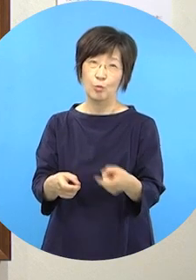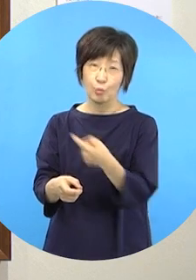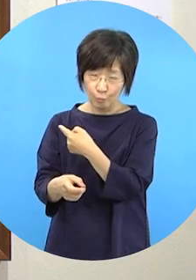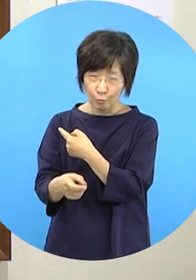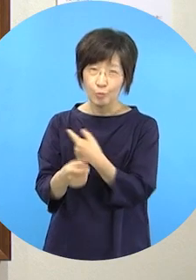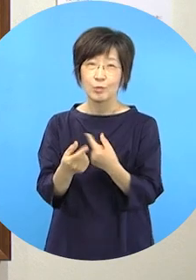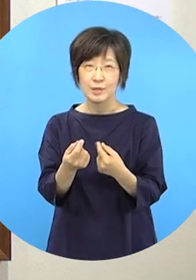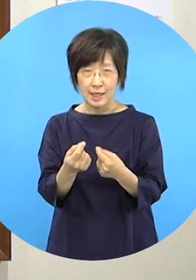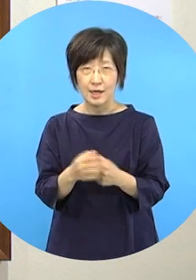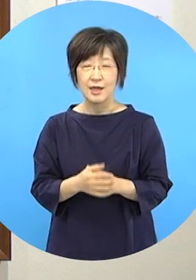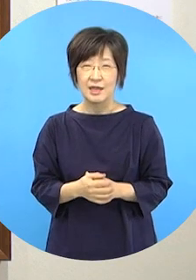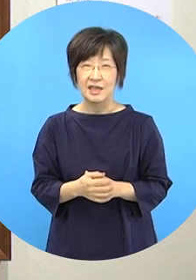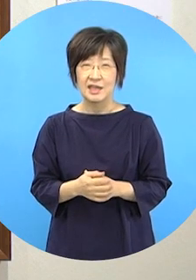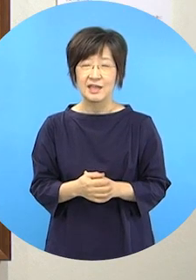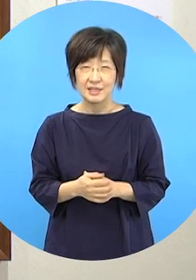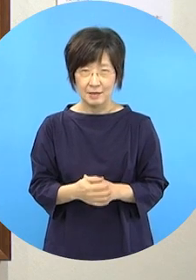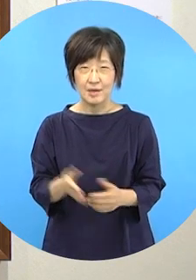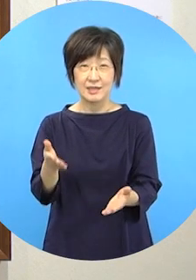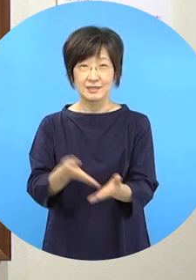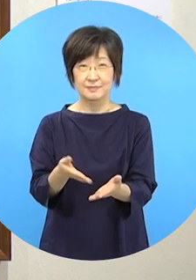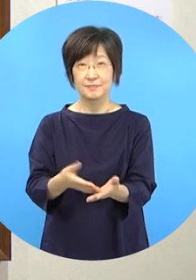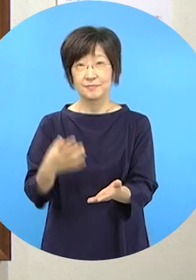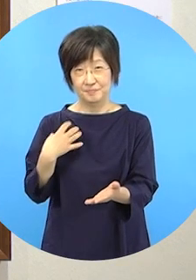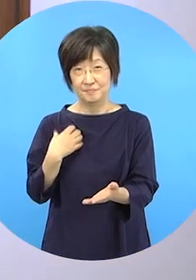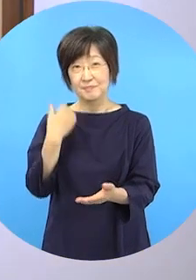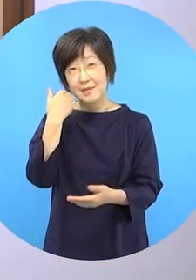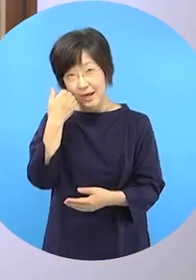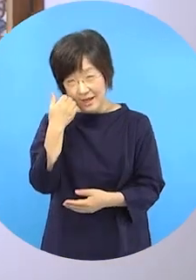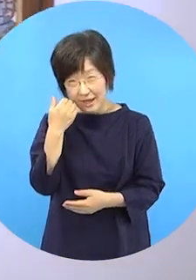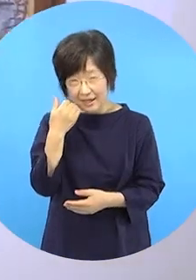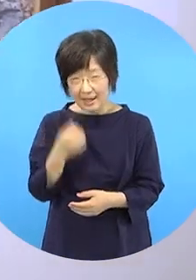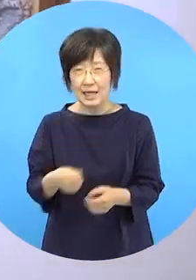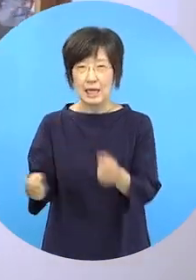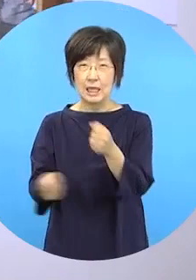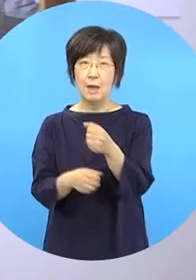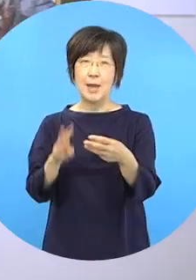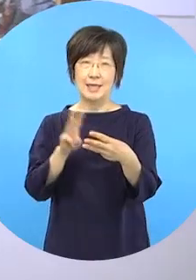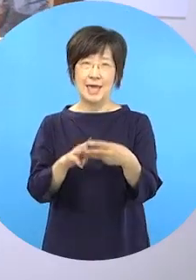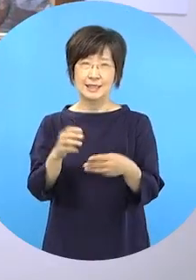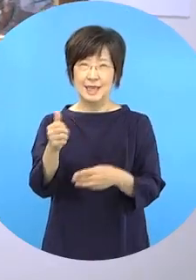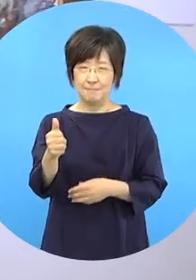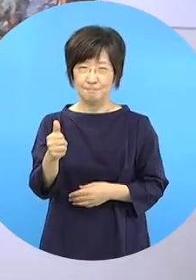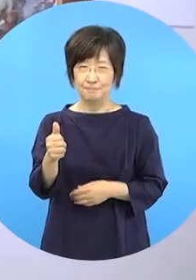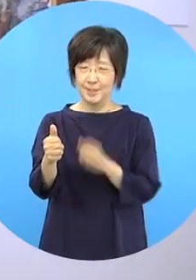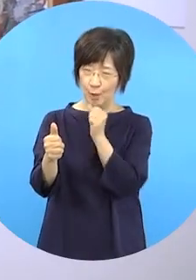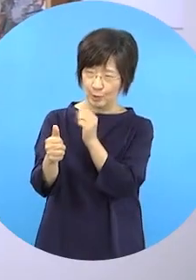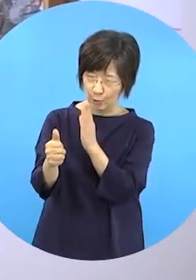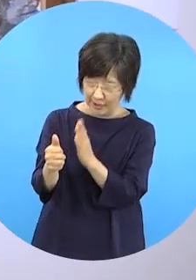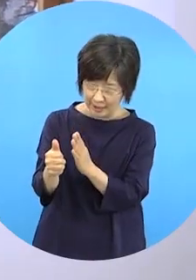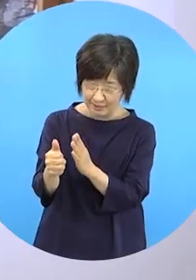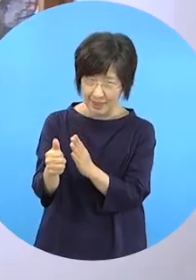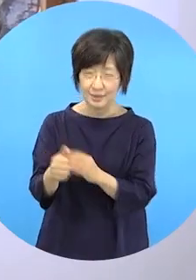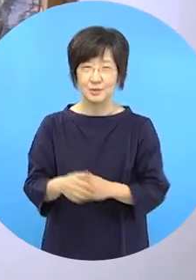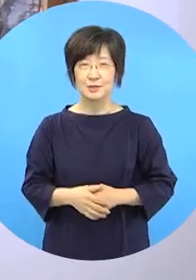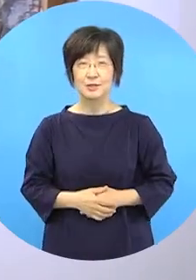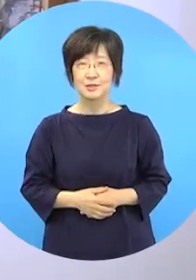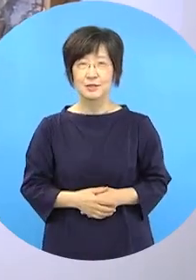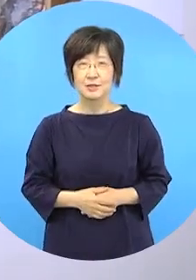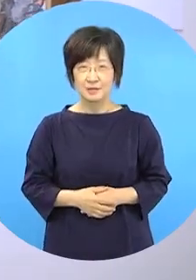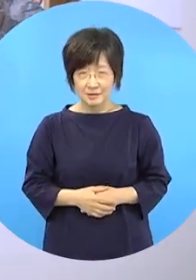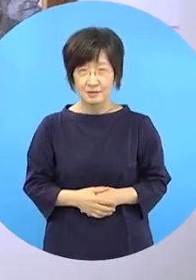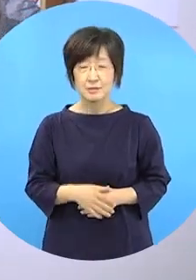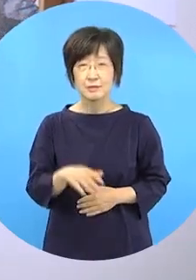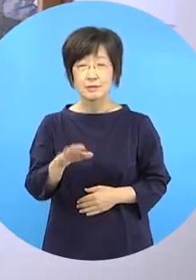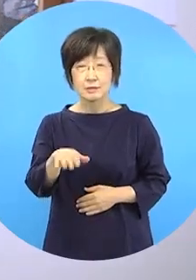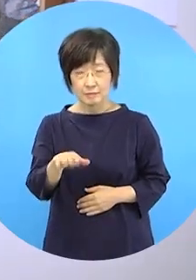ね。では早速ご紹介していただきましょう。学芸員の鎌田さんです。よろしくお願いします。 よろしくお願いします。 鎌